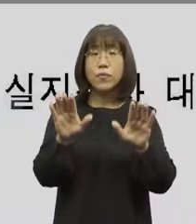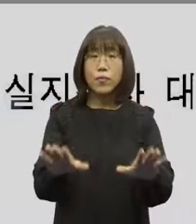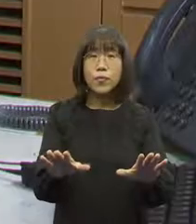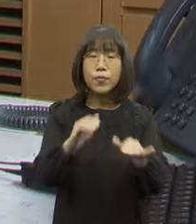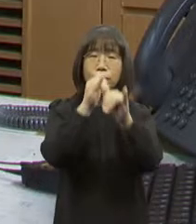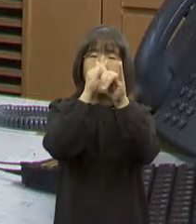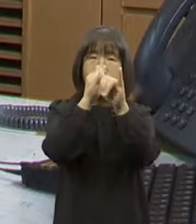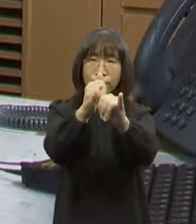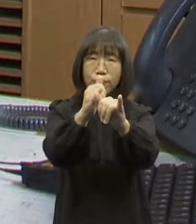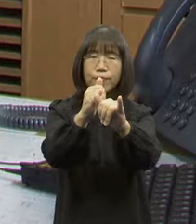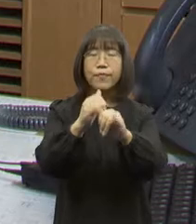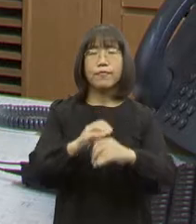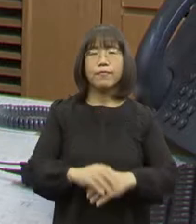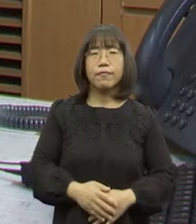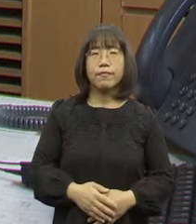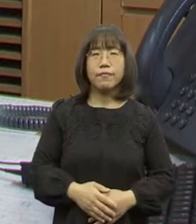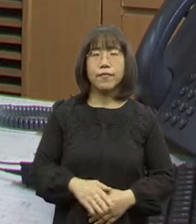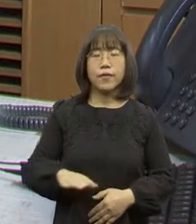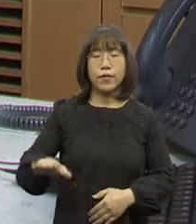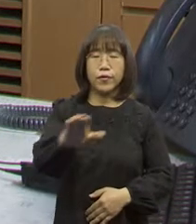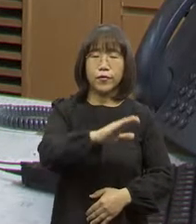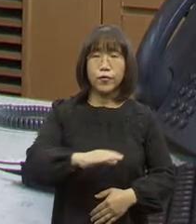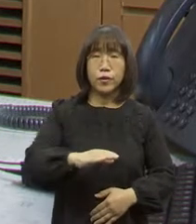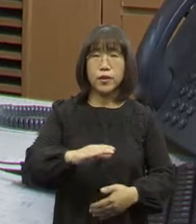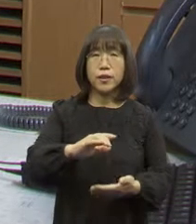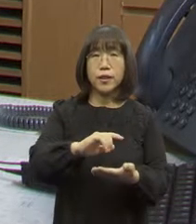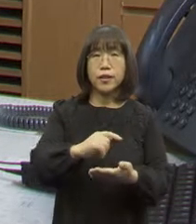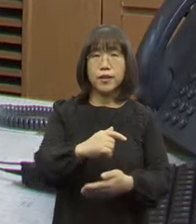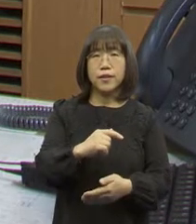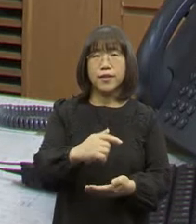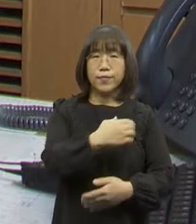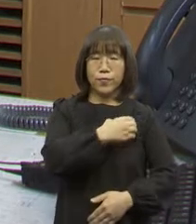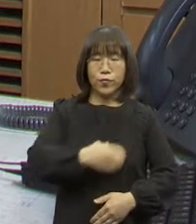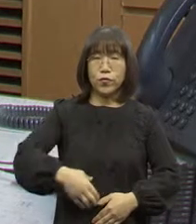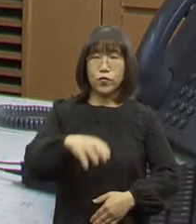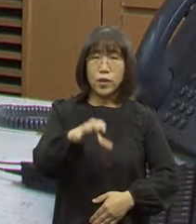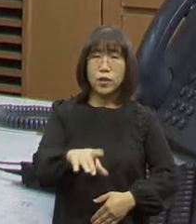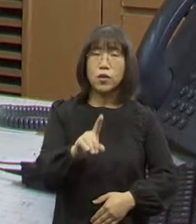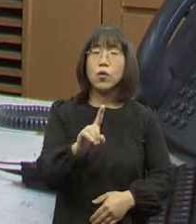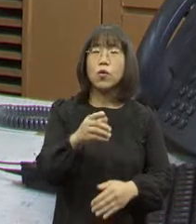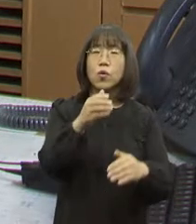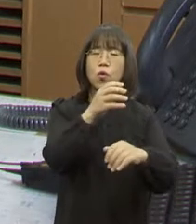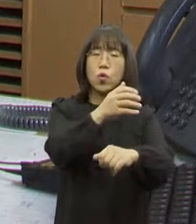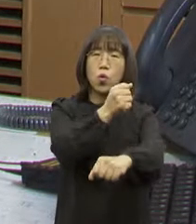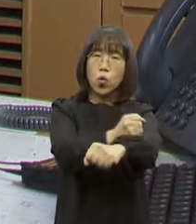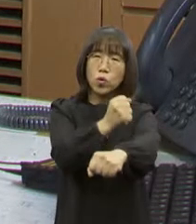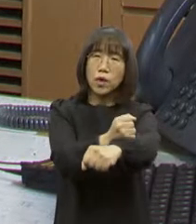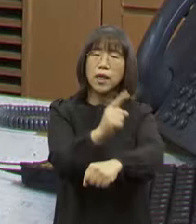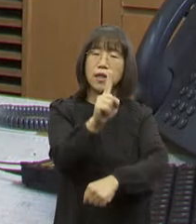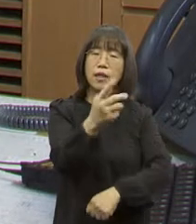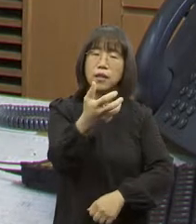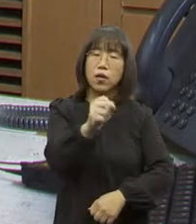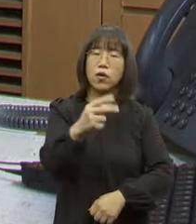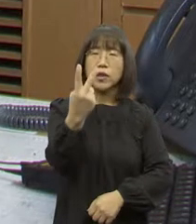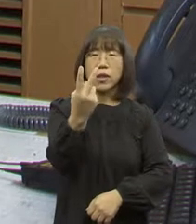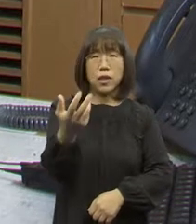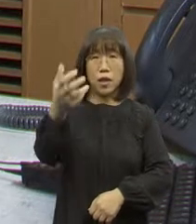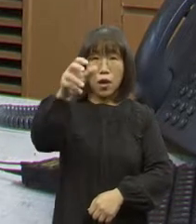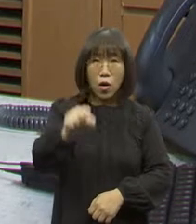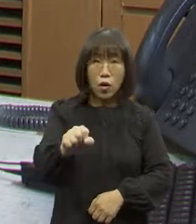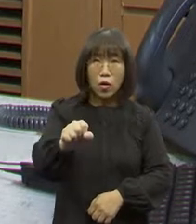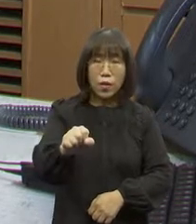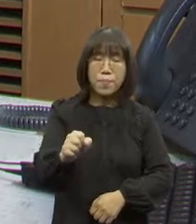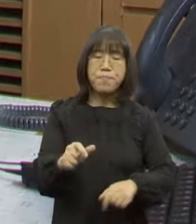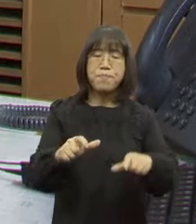4 이번 수상은 그제 구에서 공사를 하는데 있어서 1억도 니 억 좀 큰 고사 들에 대한 그